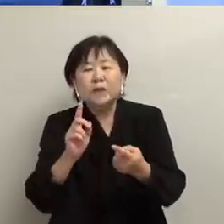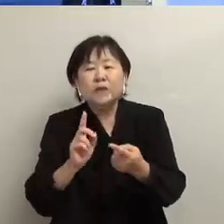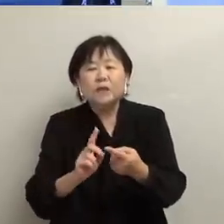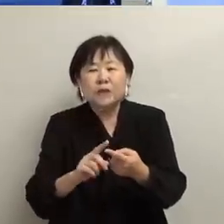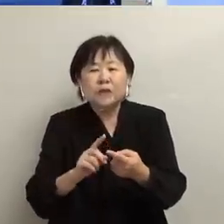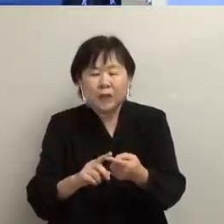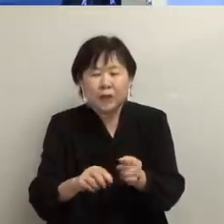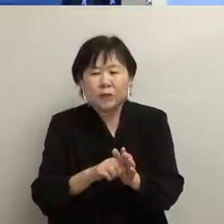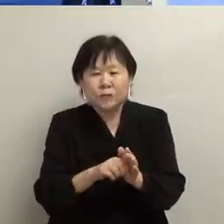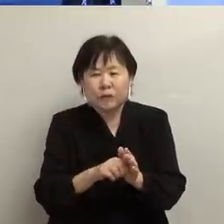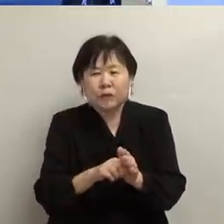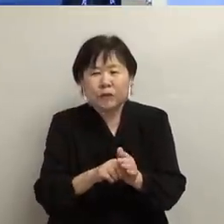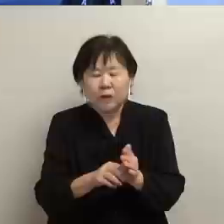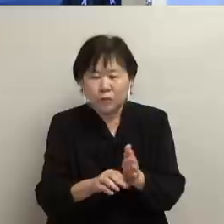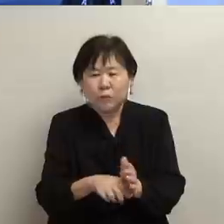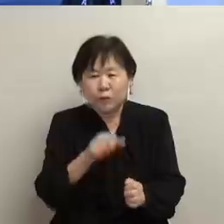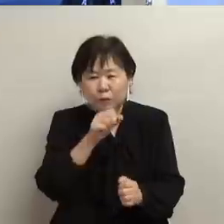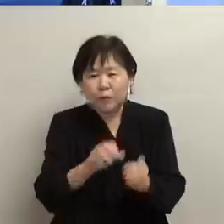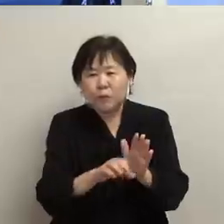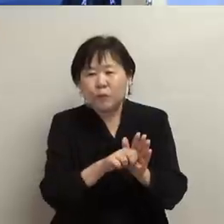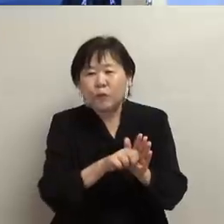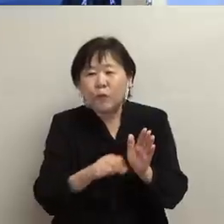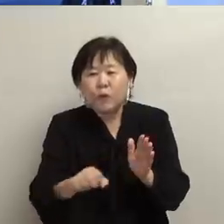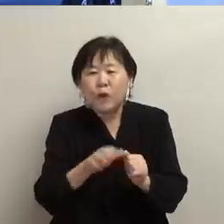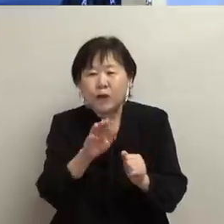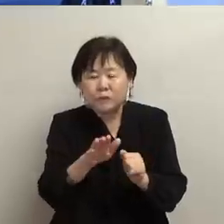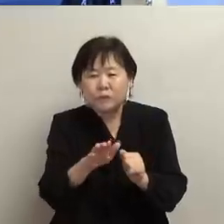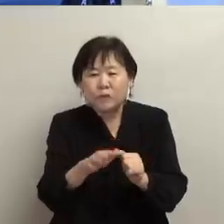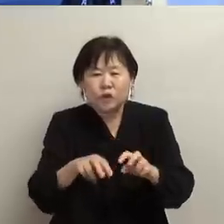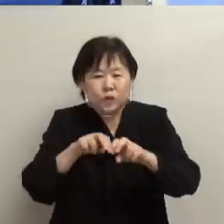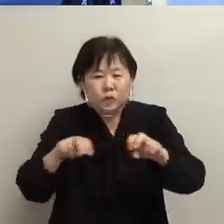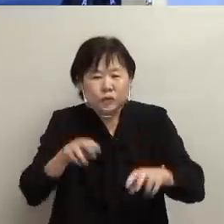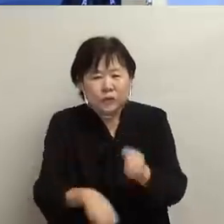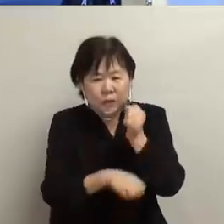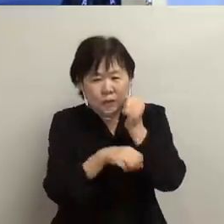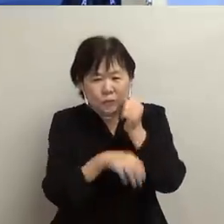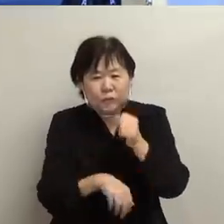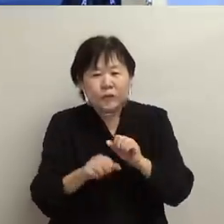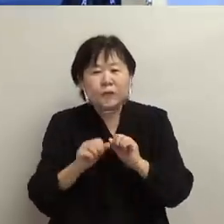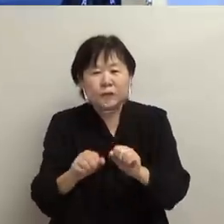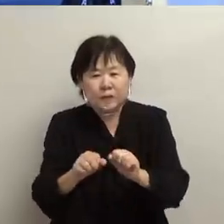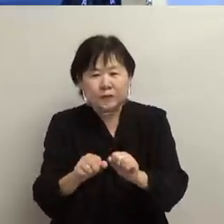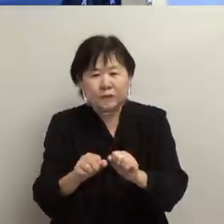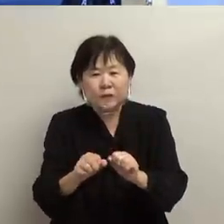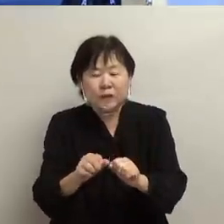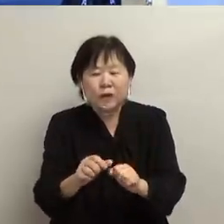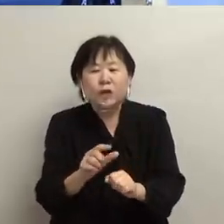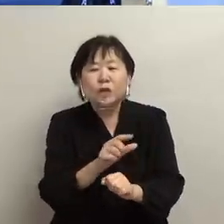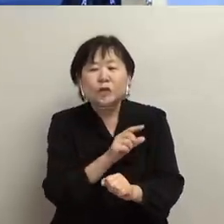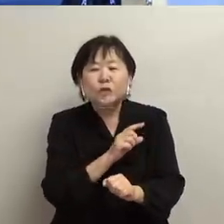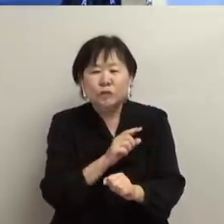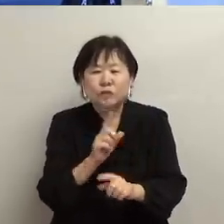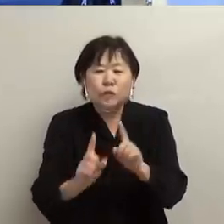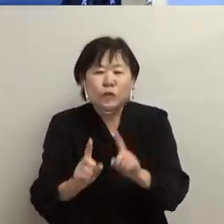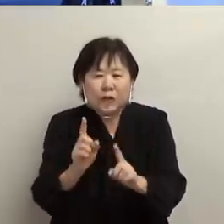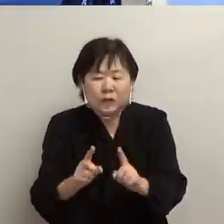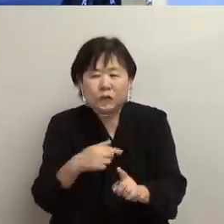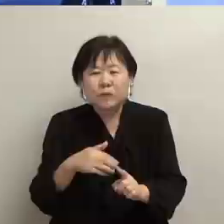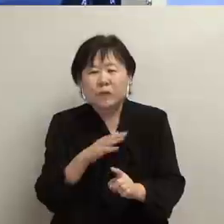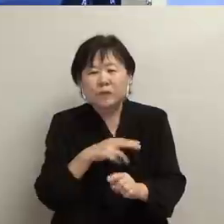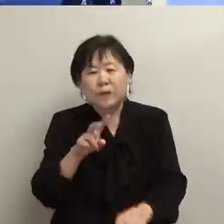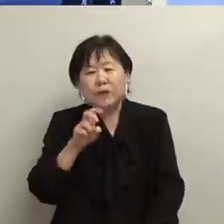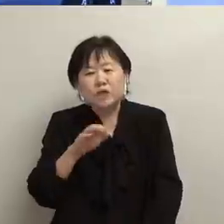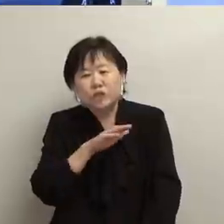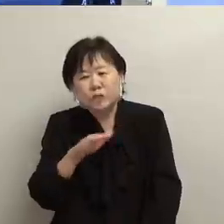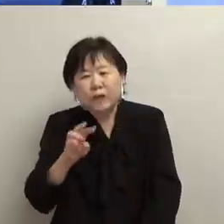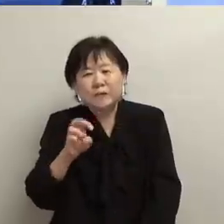ことが最も有効だとそういう分析からやってるんだって我々としてはあのとにかく20代30代の方々の接種率を上げるため